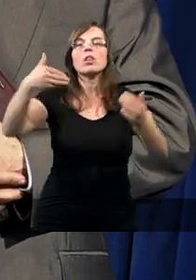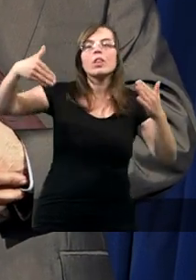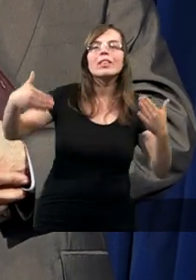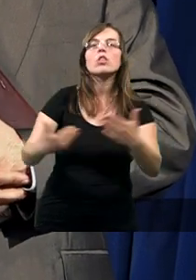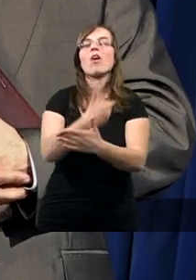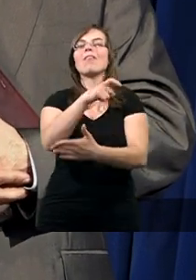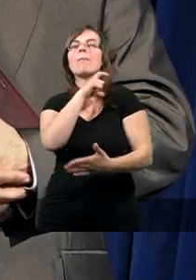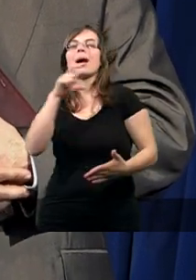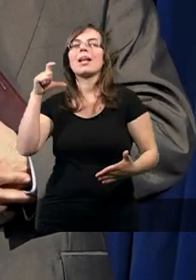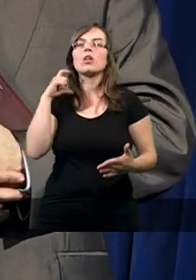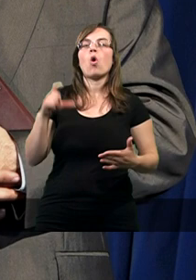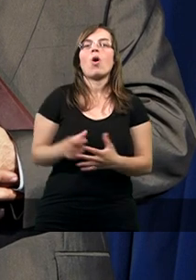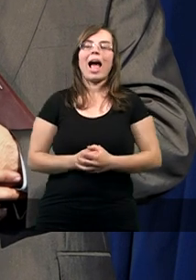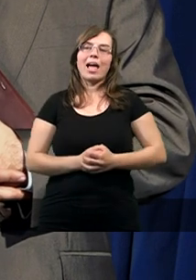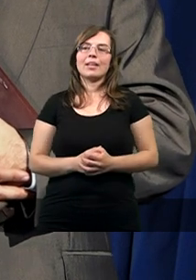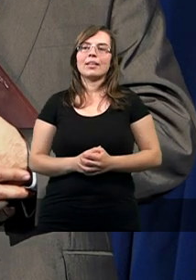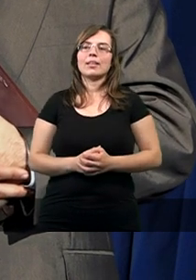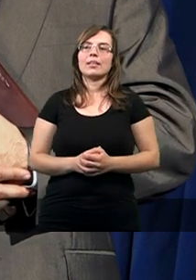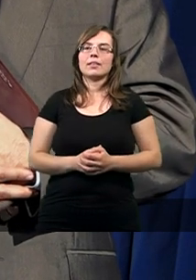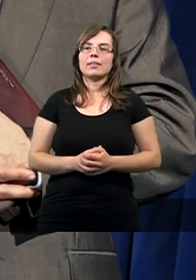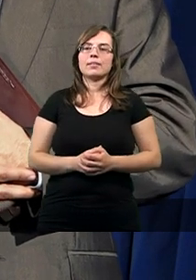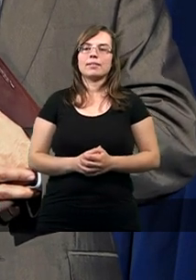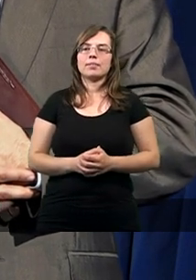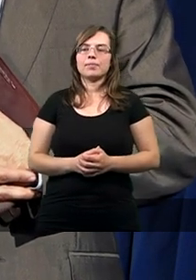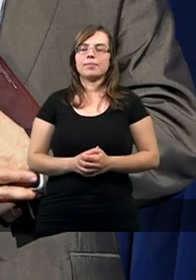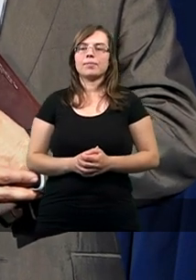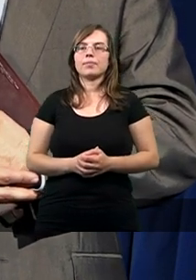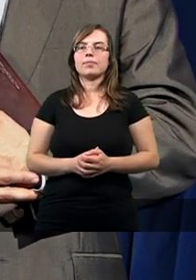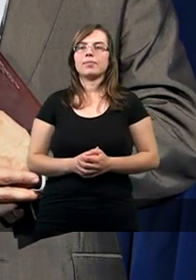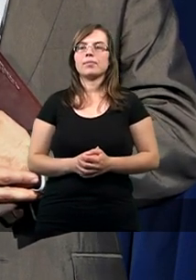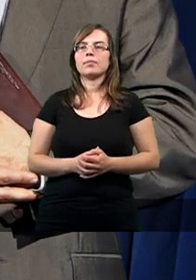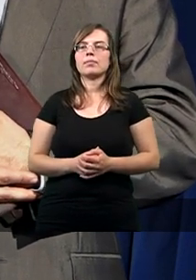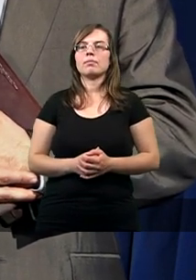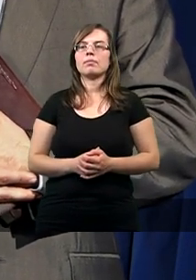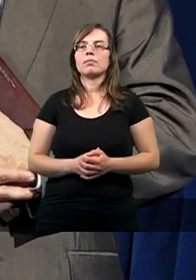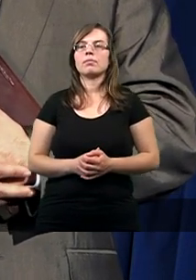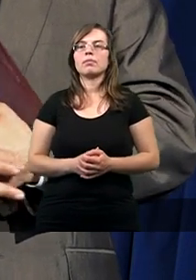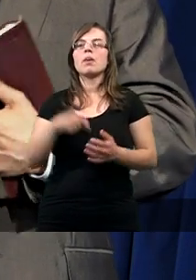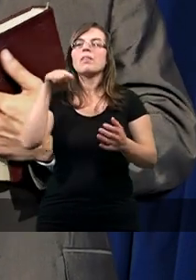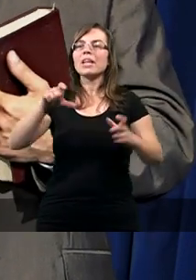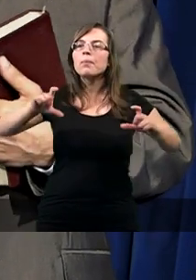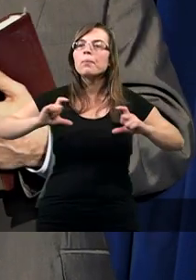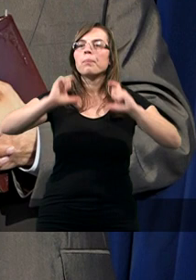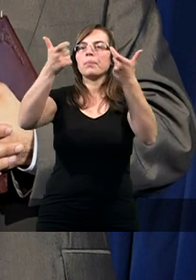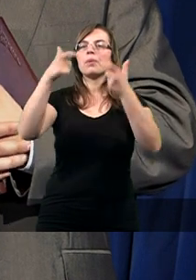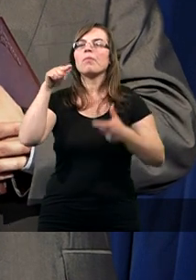powołano nowego pastora. It wasn't like our church where the pastor is assigned by the conference.